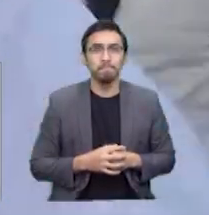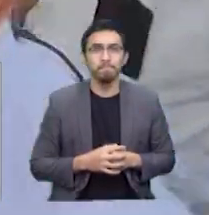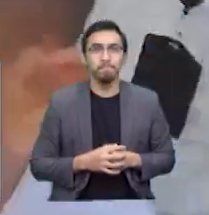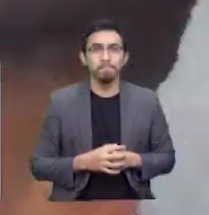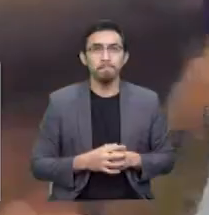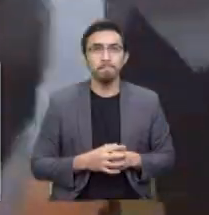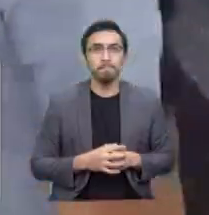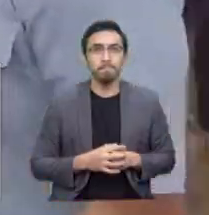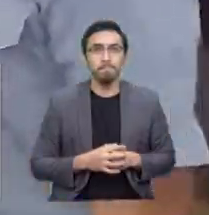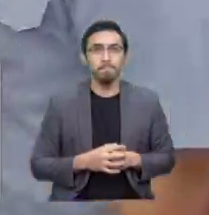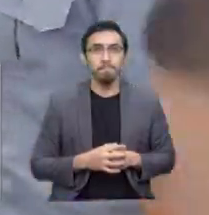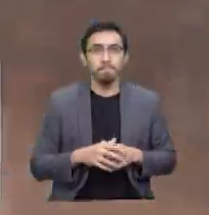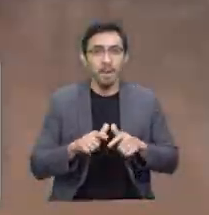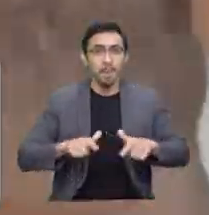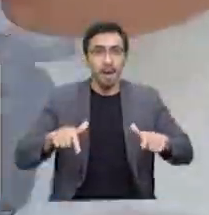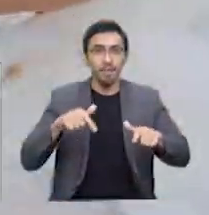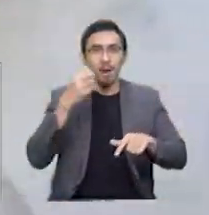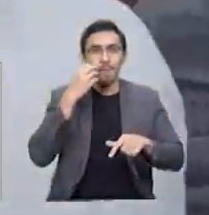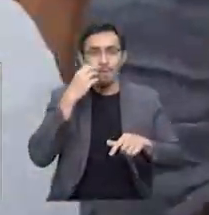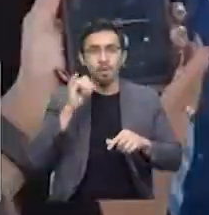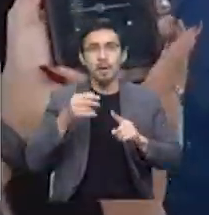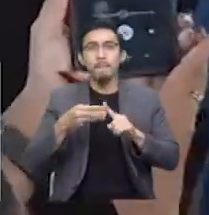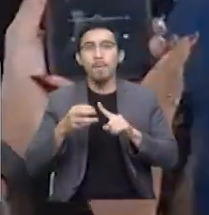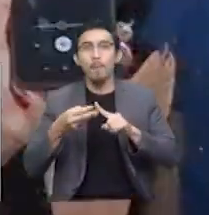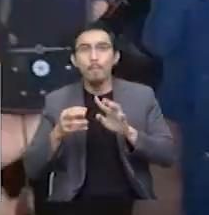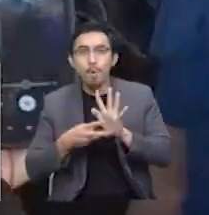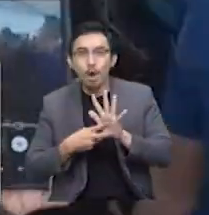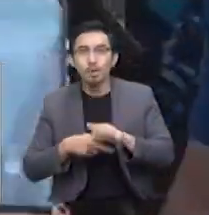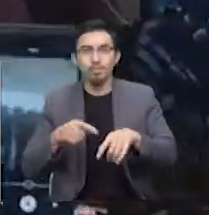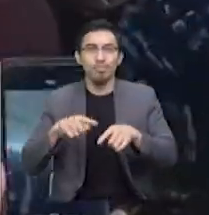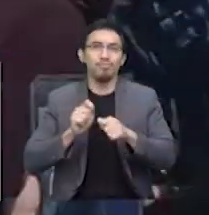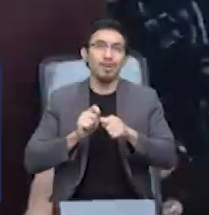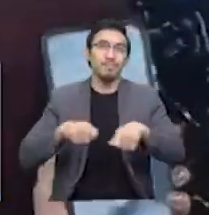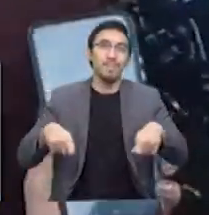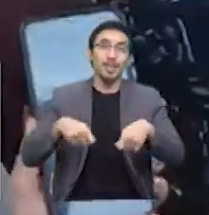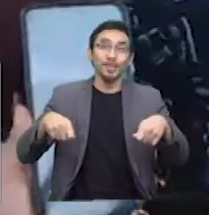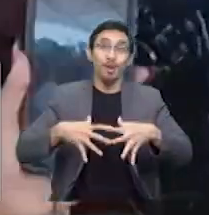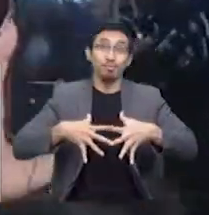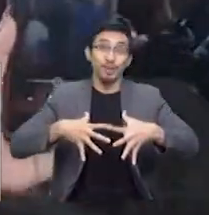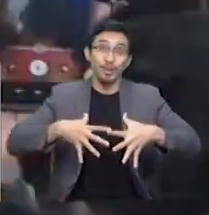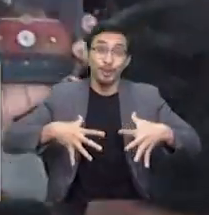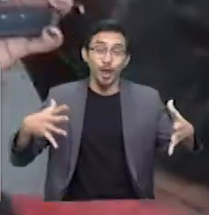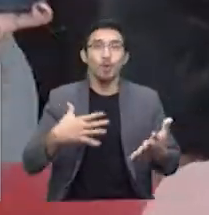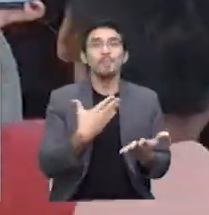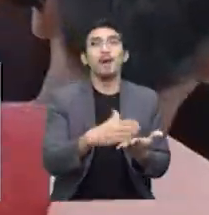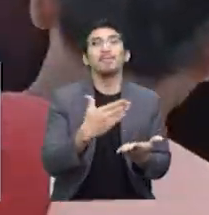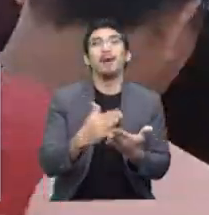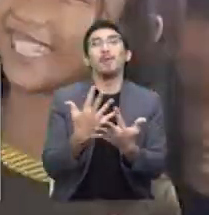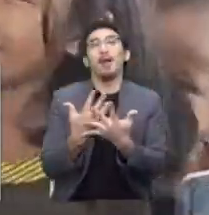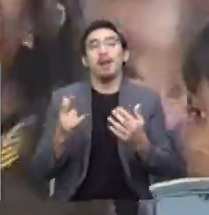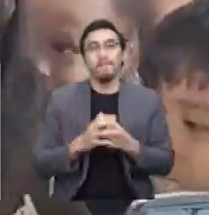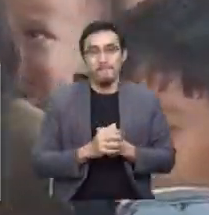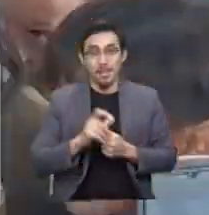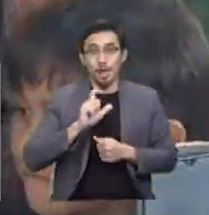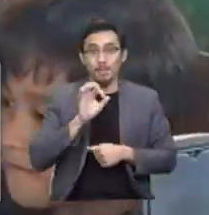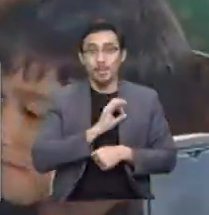Di tengah lapangan, Prabowo bersama Bobon Santoso menggelar masak berukuran jumbo dan dibagikan ke warga. Calon presiden nomor urut